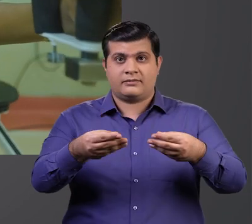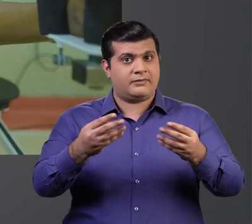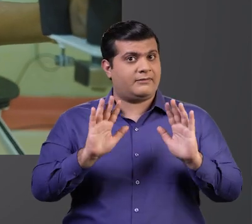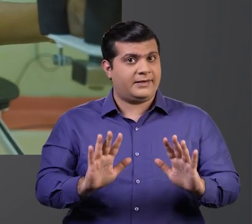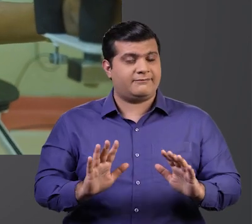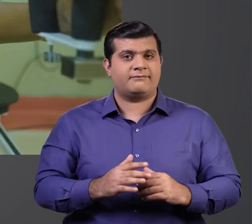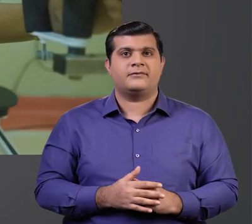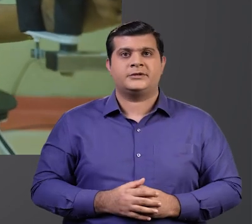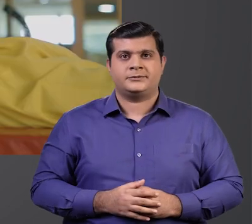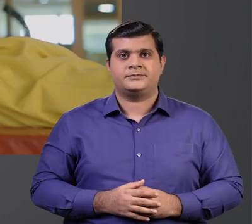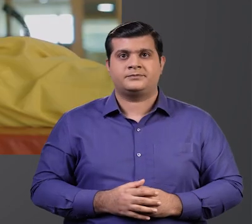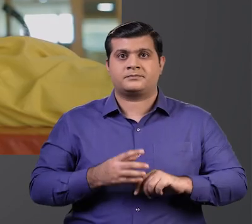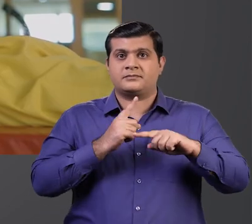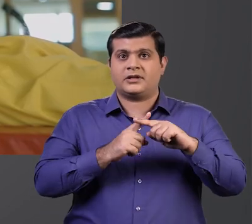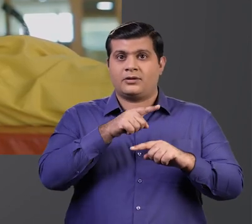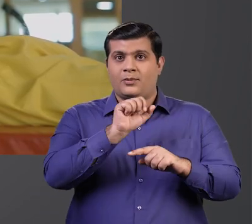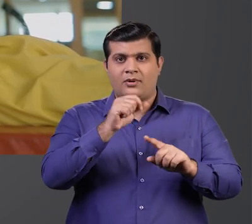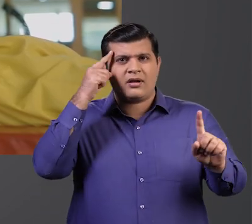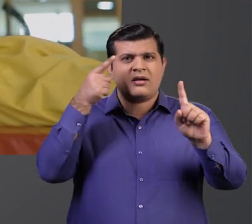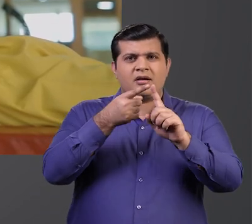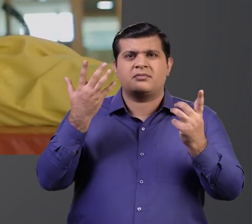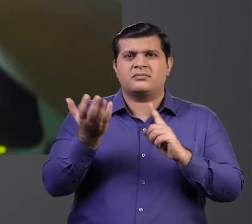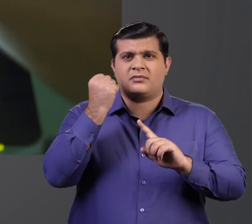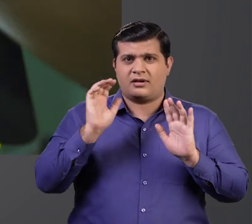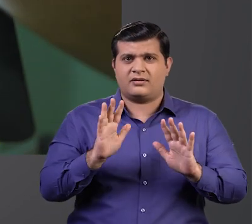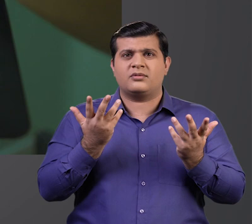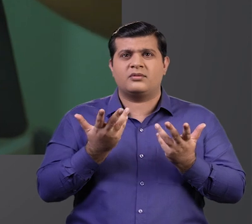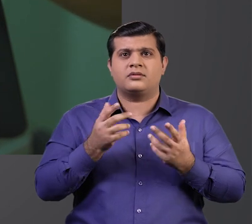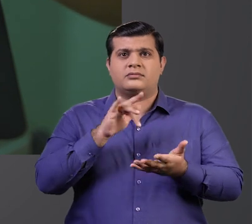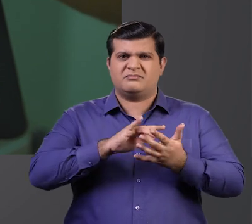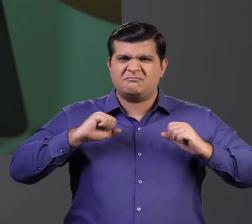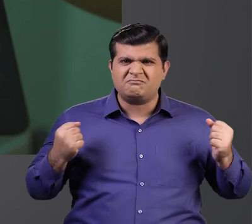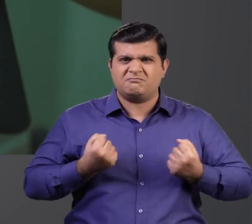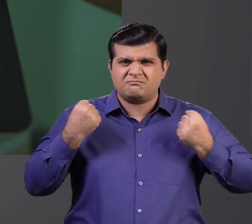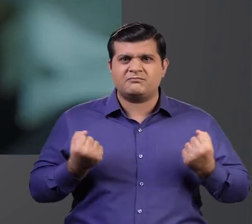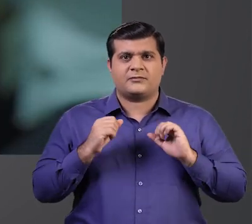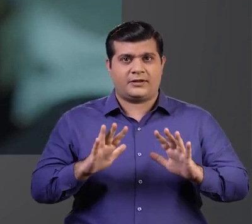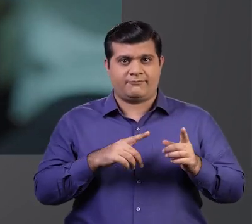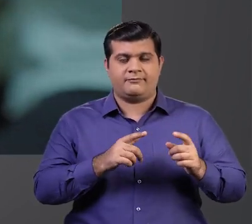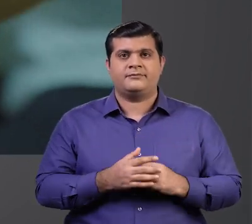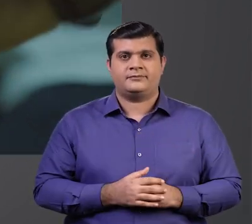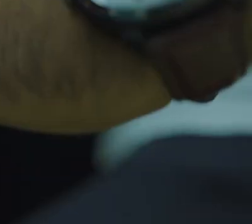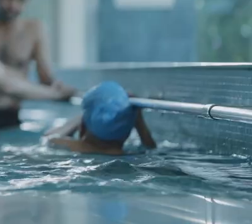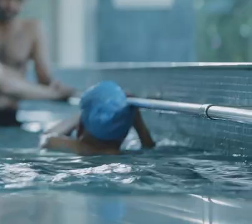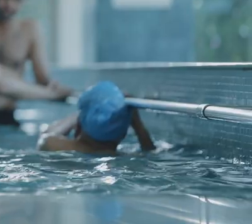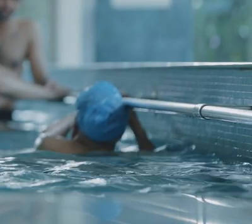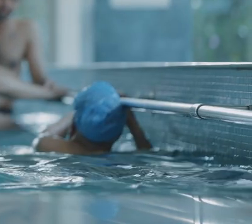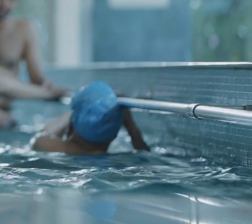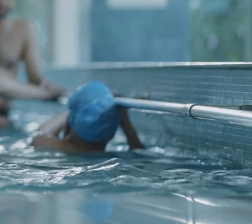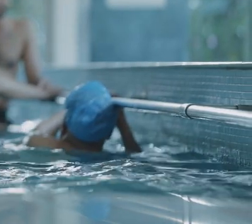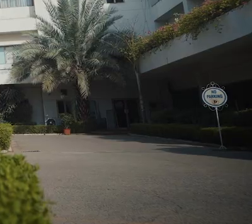सेवाएं प्रदान करता है। अपने बुनियादी अनुसंधान को मजबूत बनाने के लिए सेंटर प्रयासरत है।